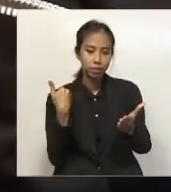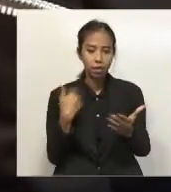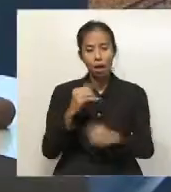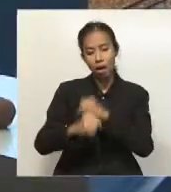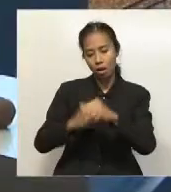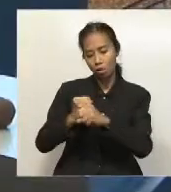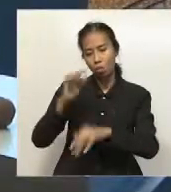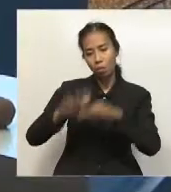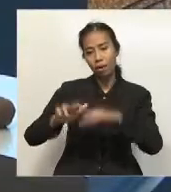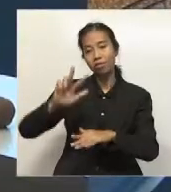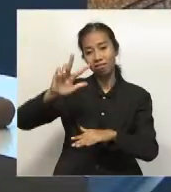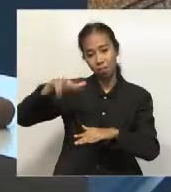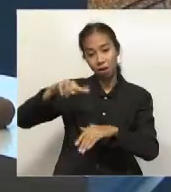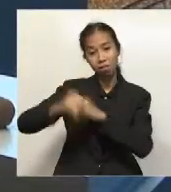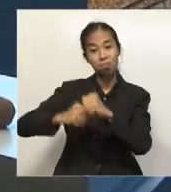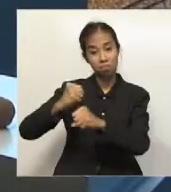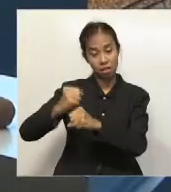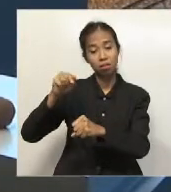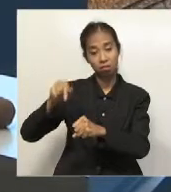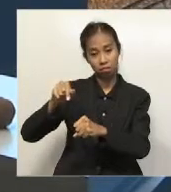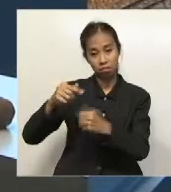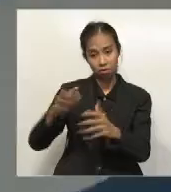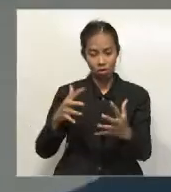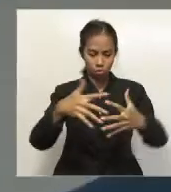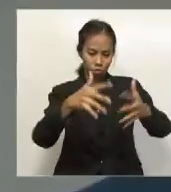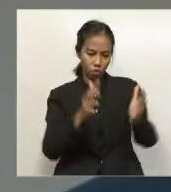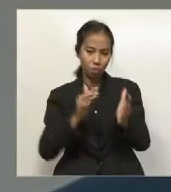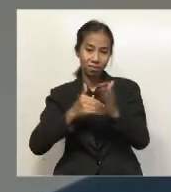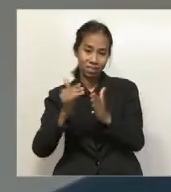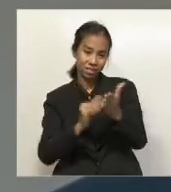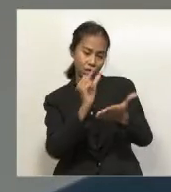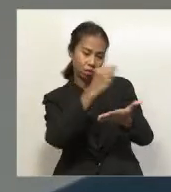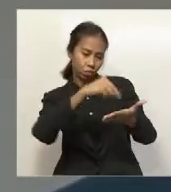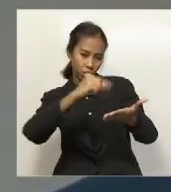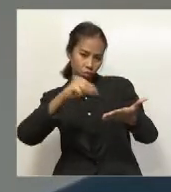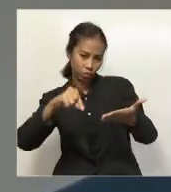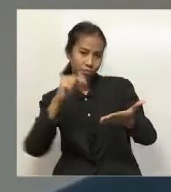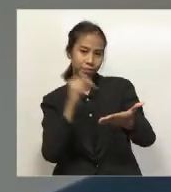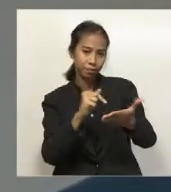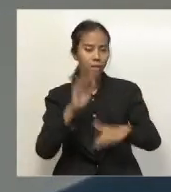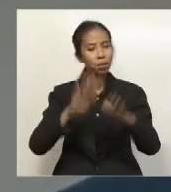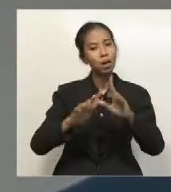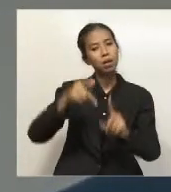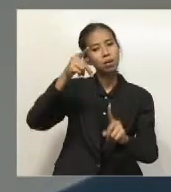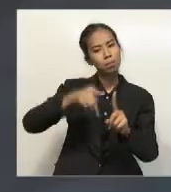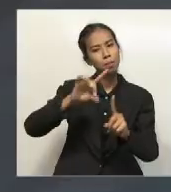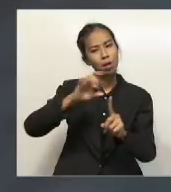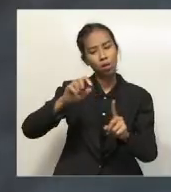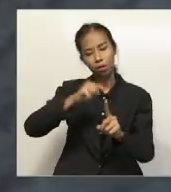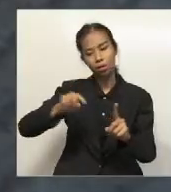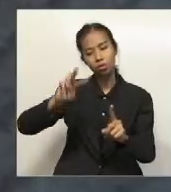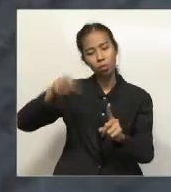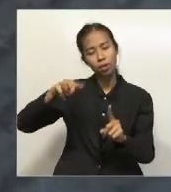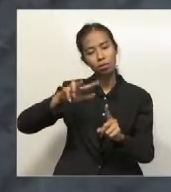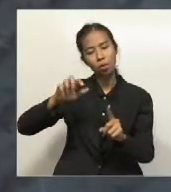ว 3,000 ปีและภาชนะลายเขียนสีอายุประมาณ 1,800 ถึง 2,300